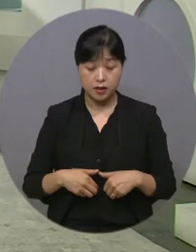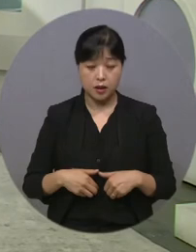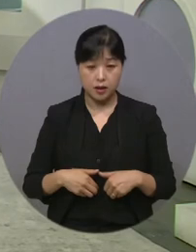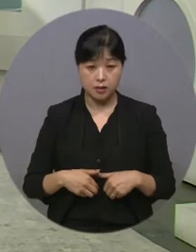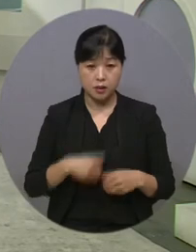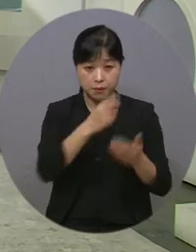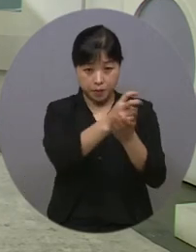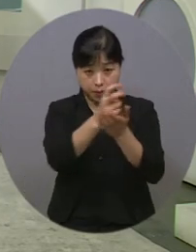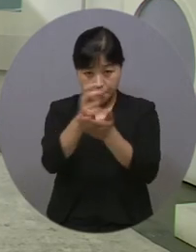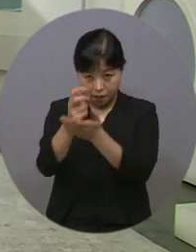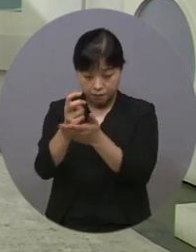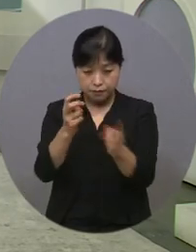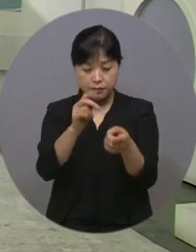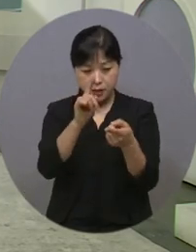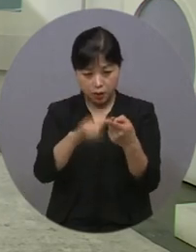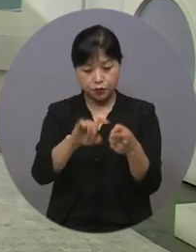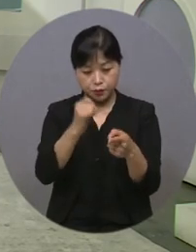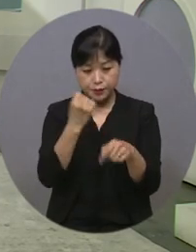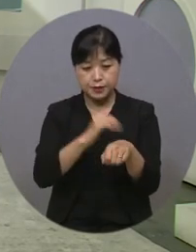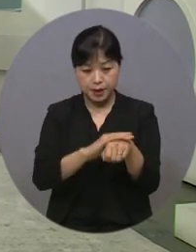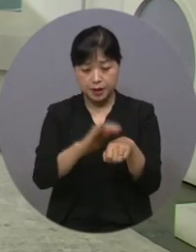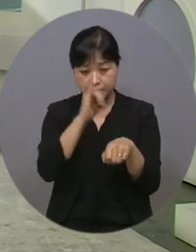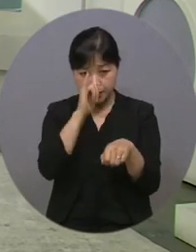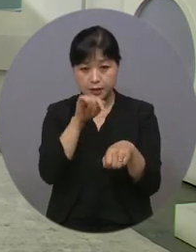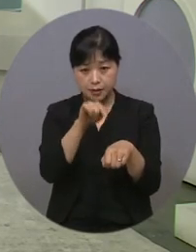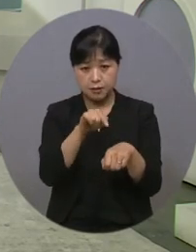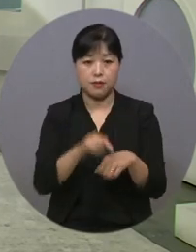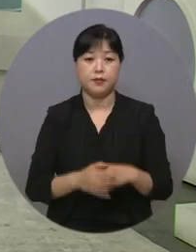거. 또 그 다음에